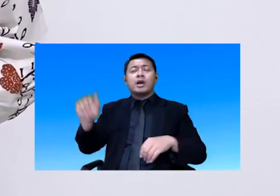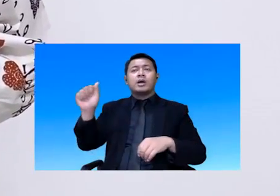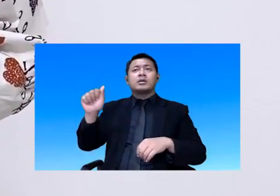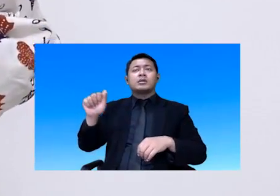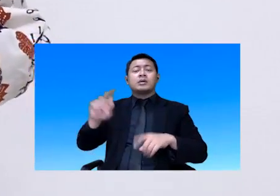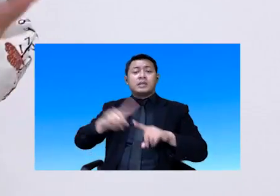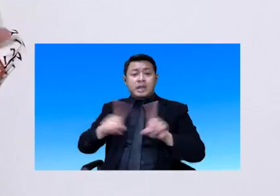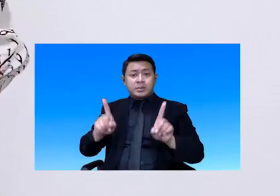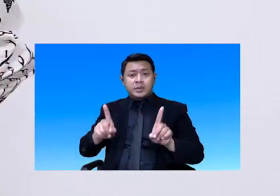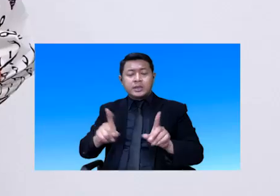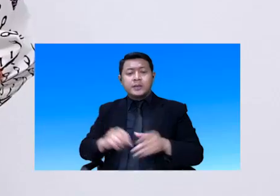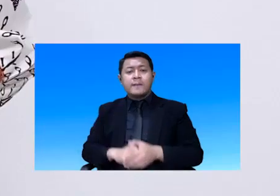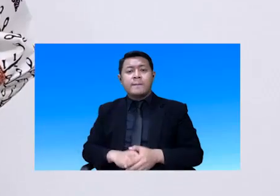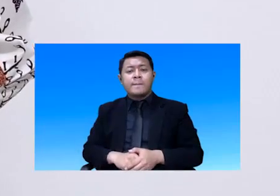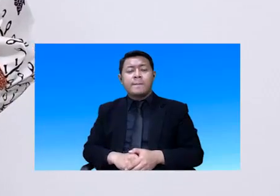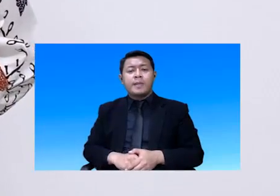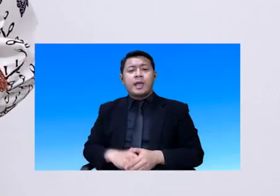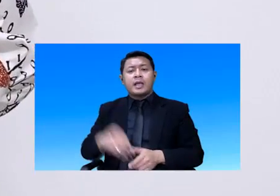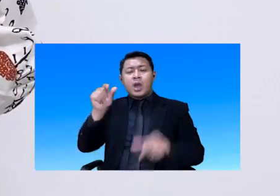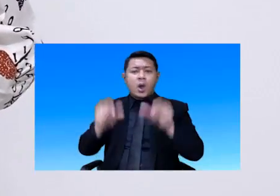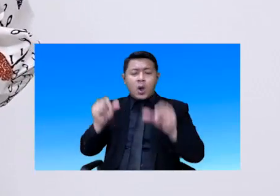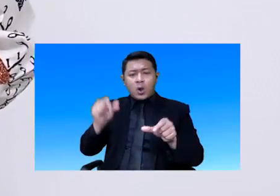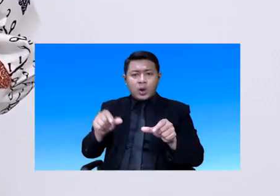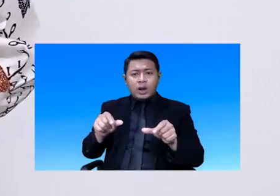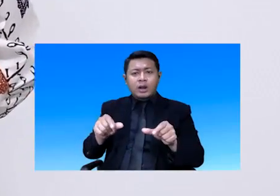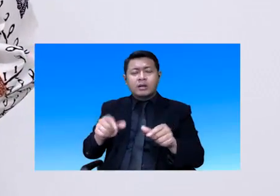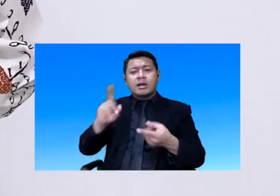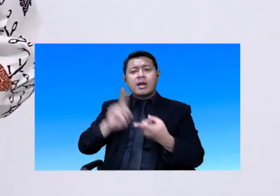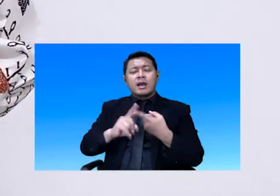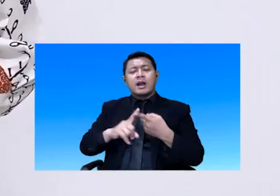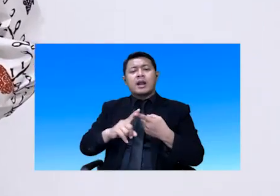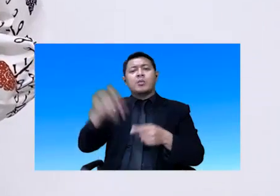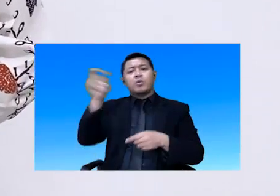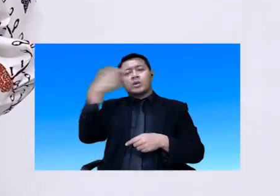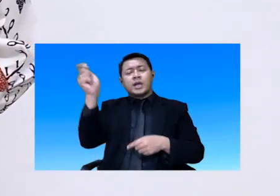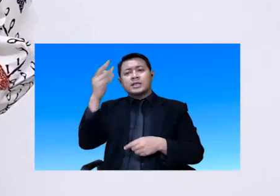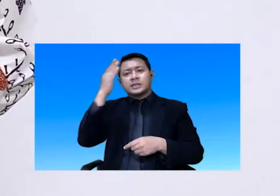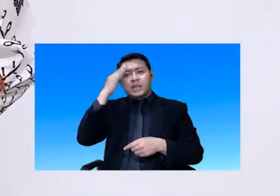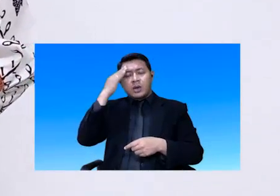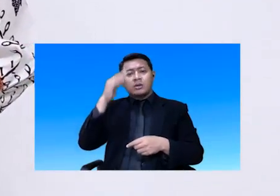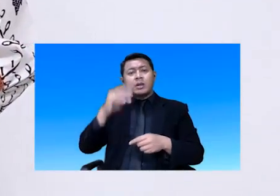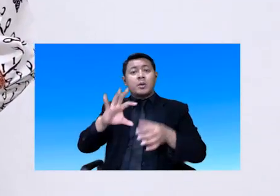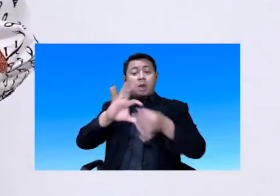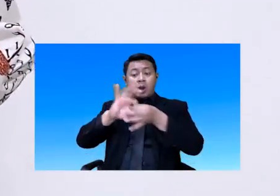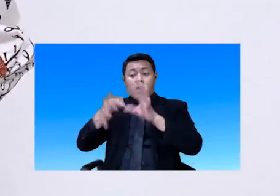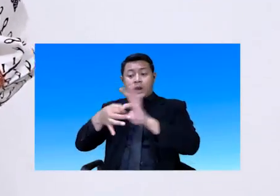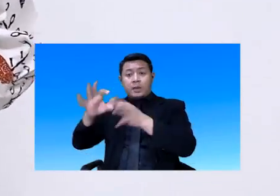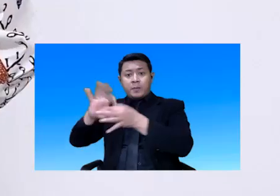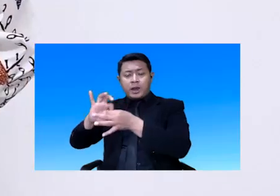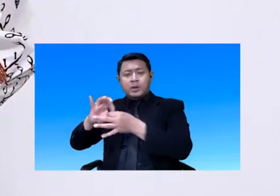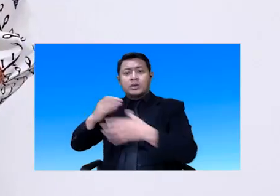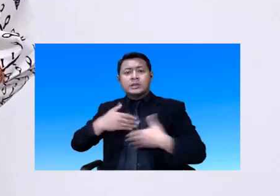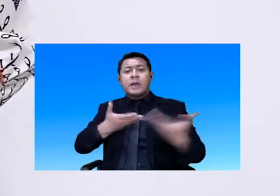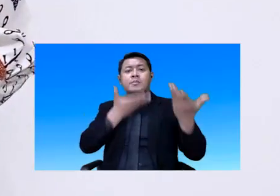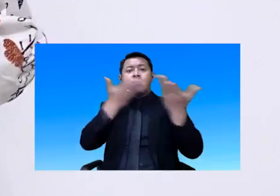tapi mungkin hanya orang-orang saja yang mengenal bulu tangkis yang tahu. Pada saat Olimpiade lah saya membawa